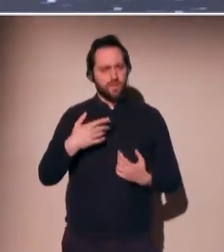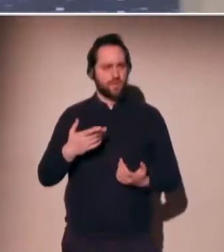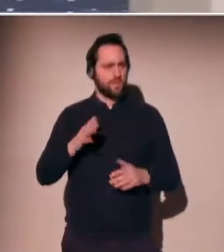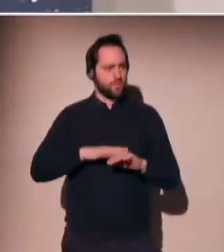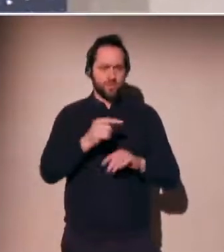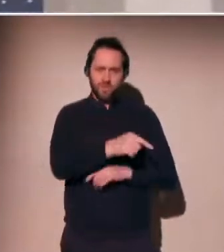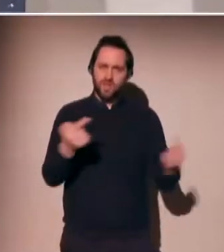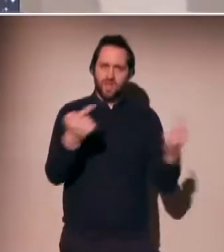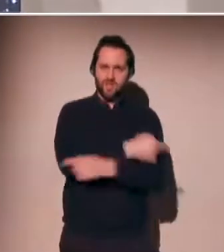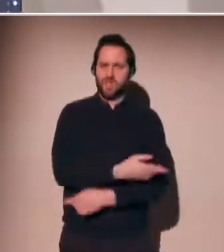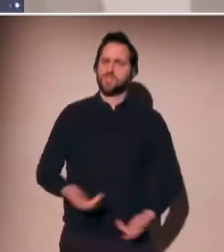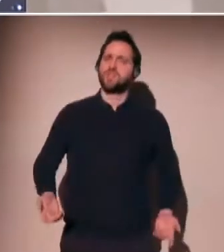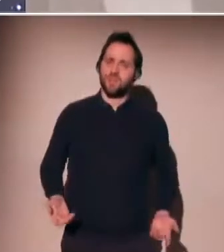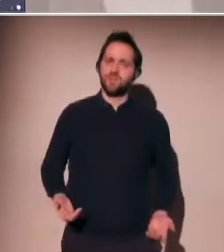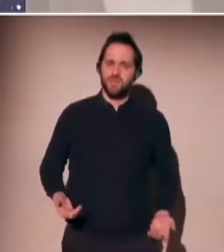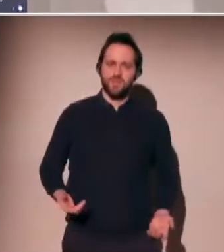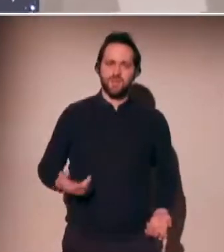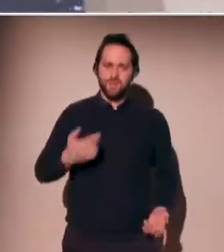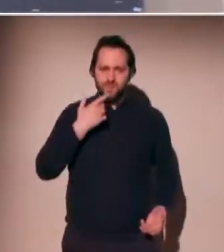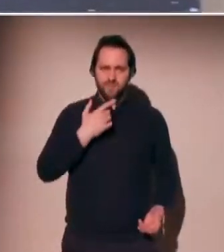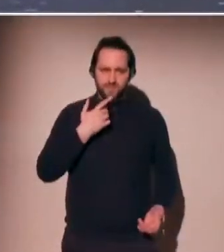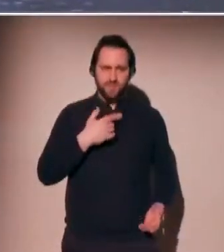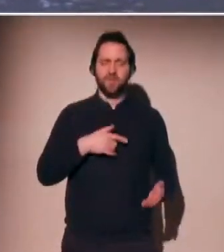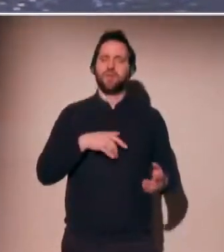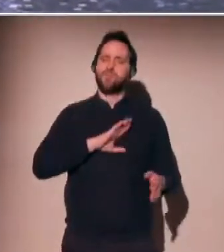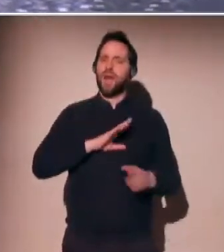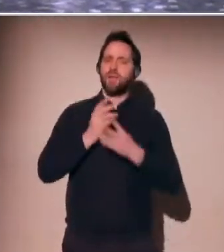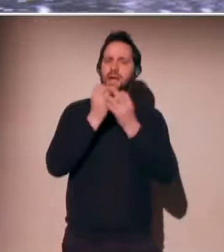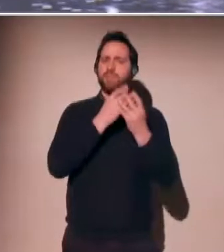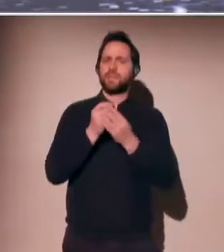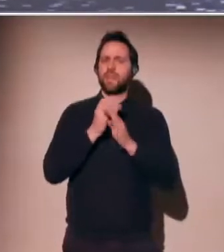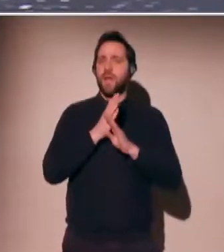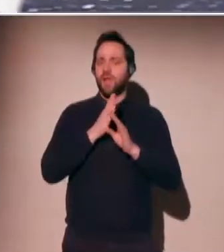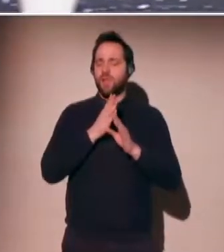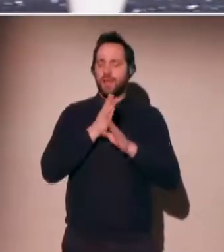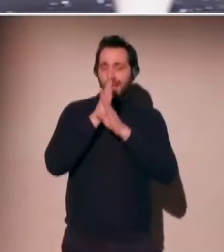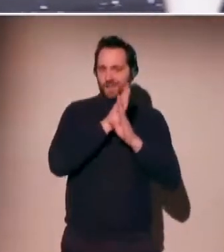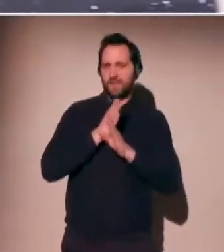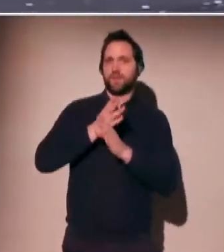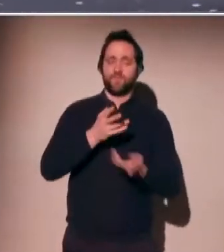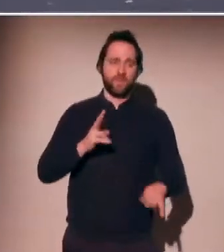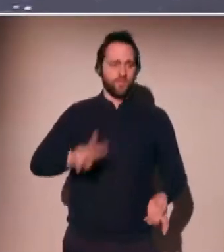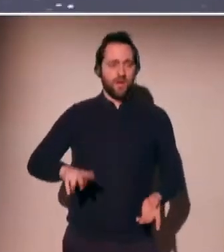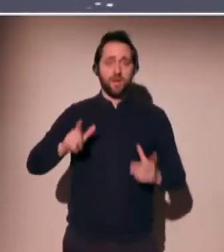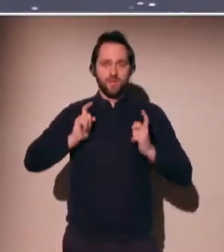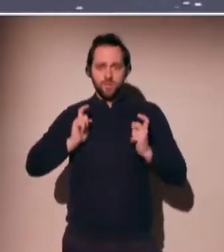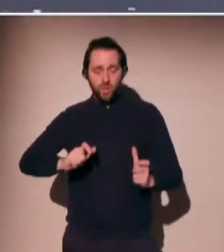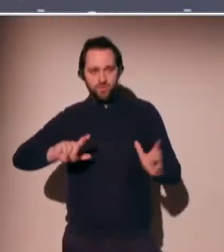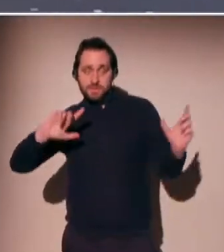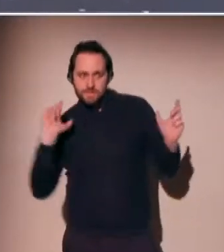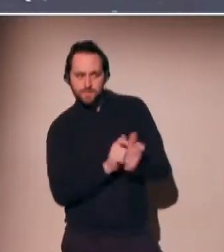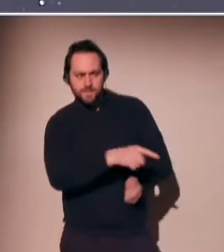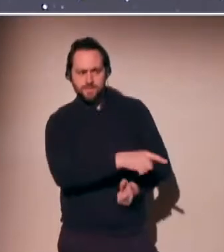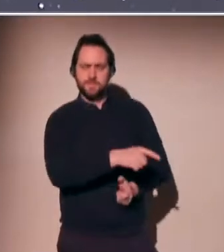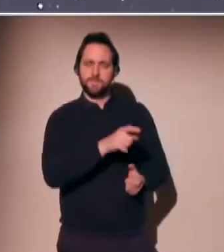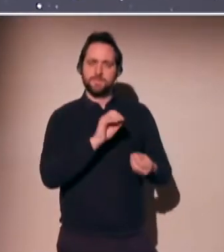que l'on dissimule derrière les mathématiques. Et là, nous avons vraiment eu de la chance de pouvoir identifier ce problème. Ça, c'est Roger Ailes qui a